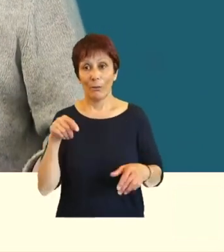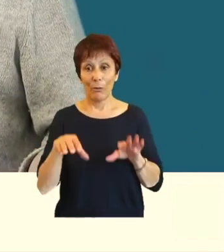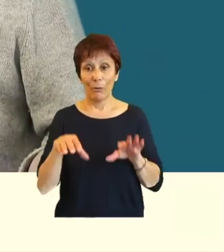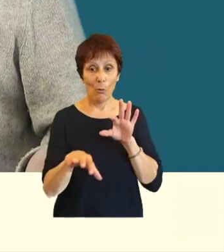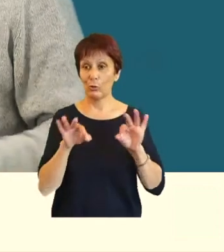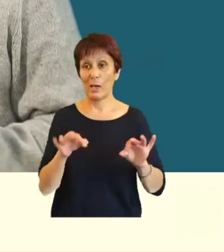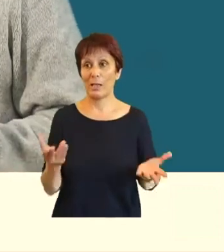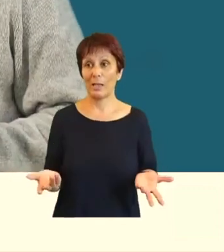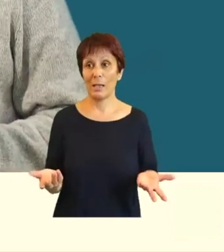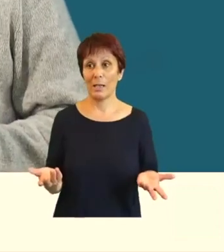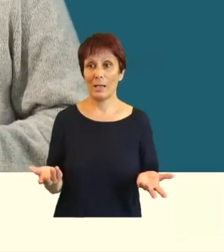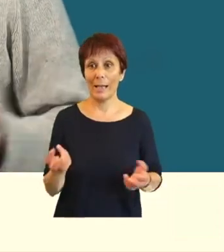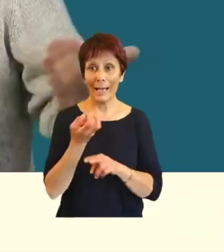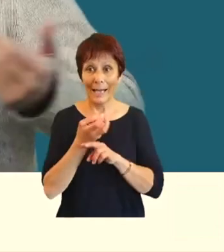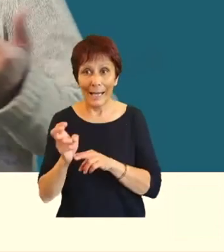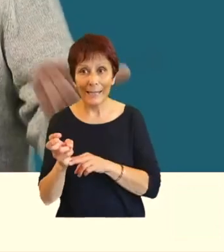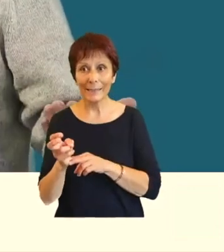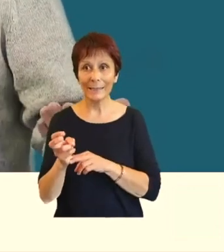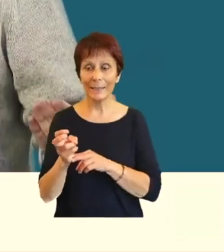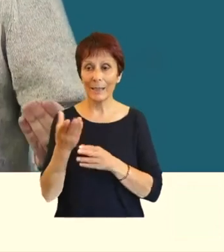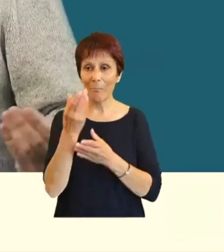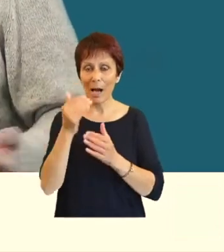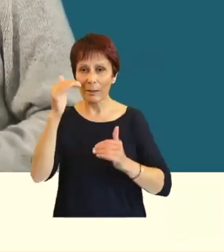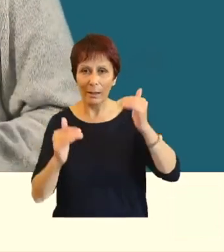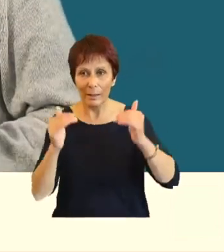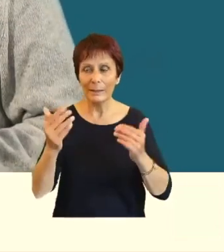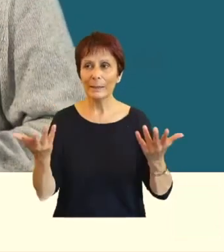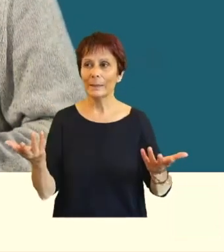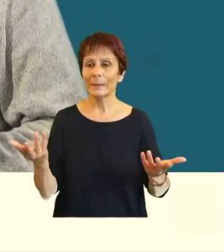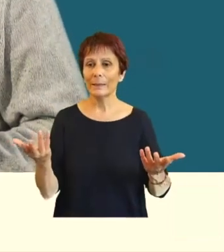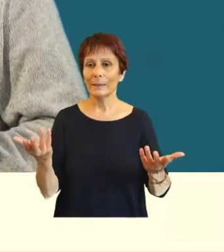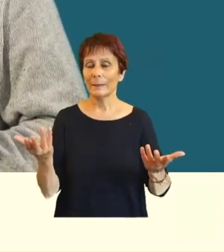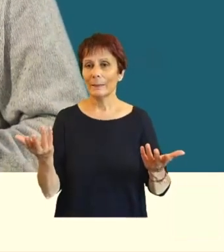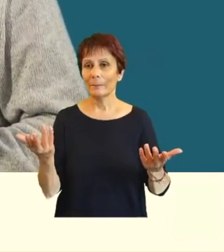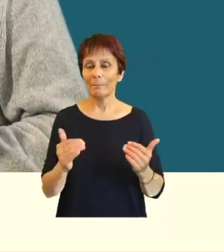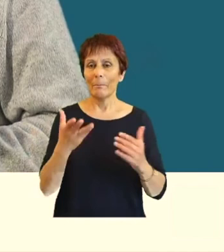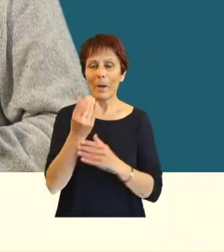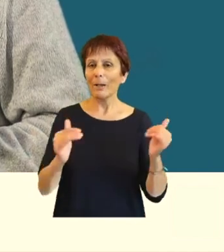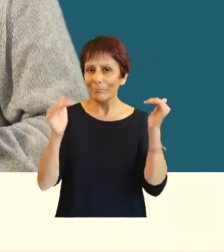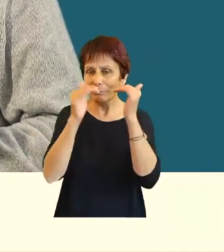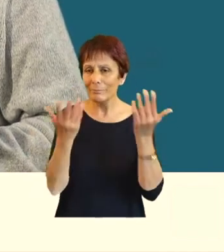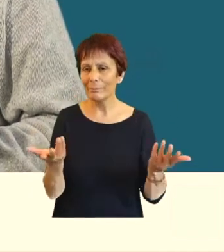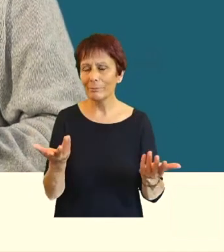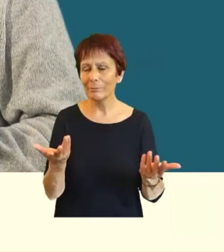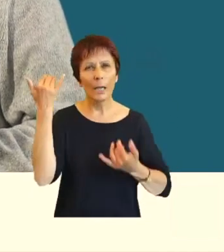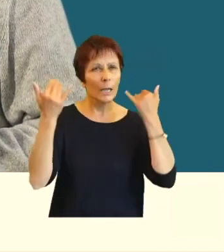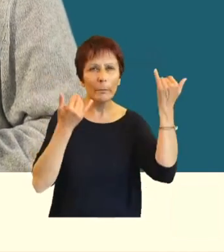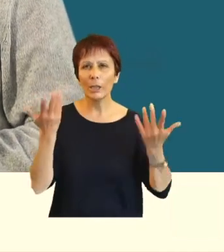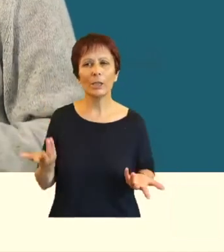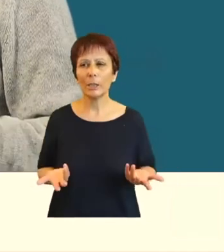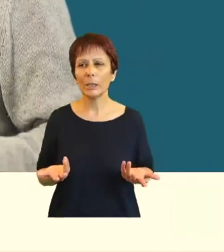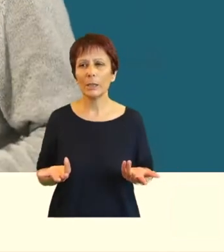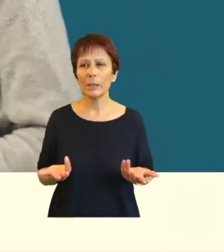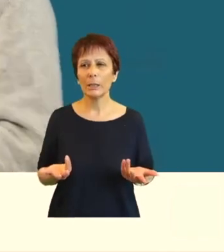faire, des risques d'être inéquitables, et nous y veillerons. Mais imaginez un seul instant